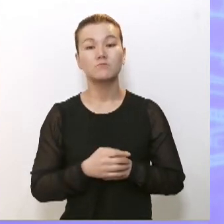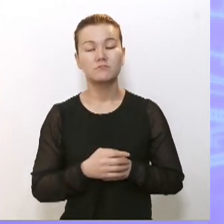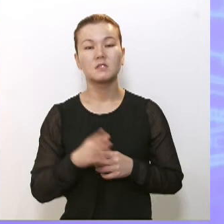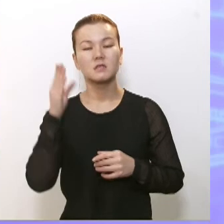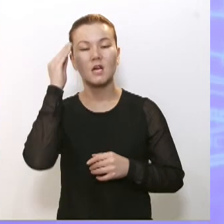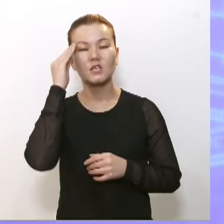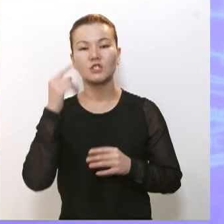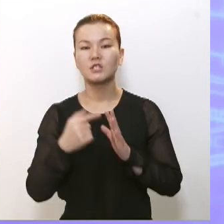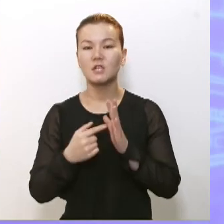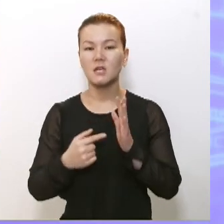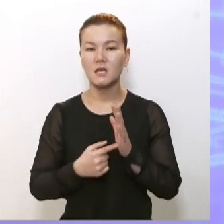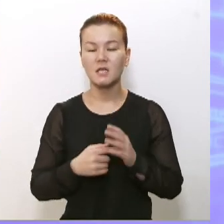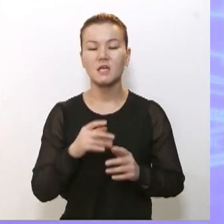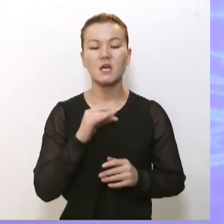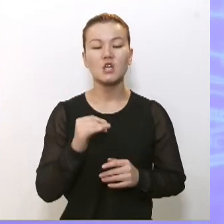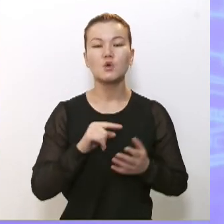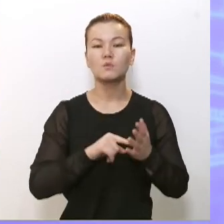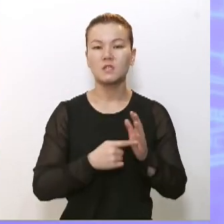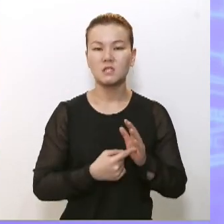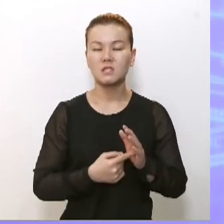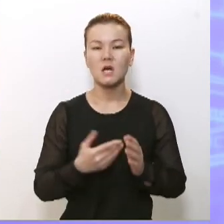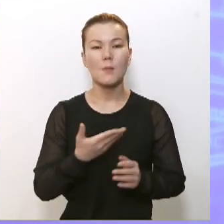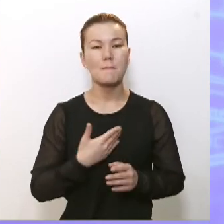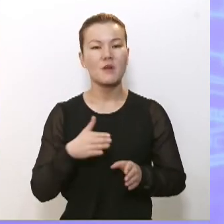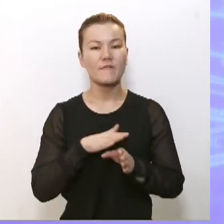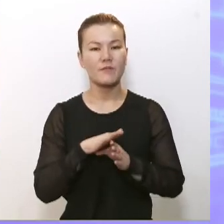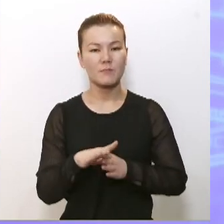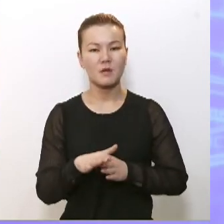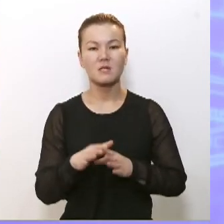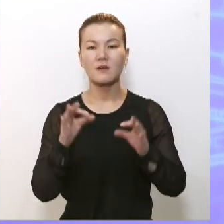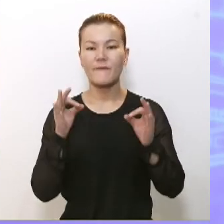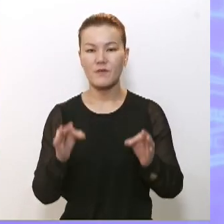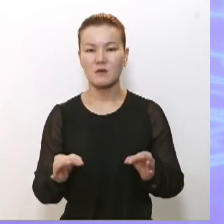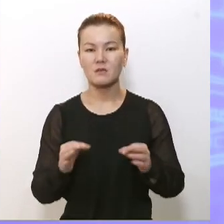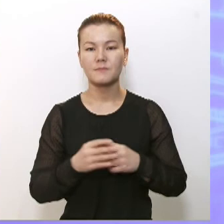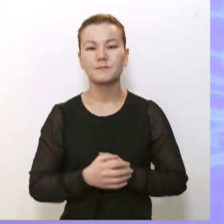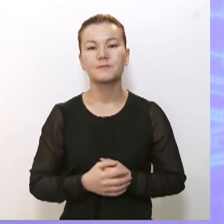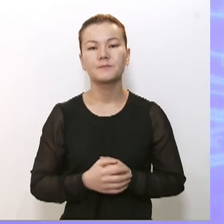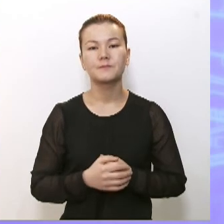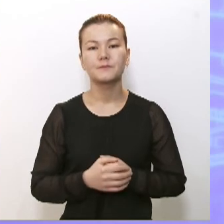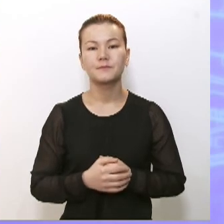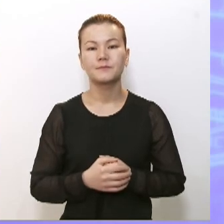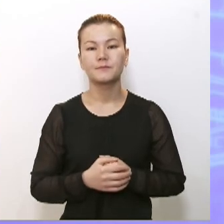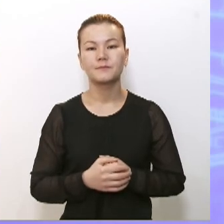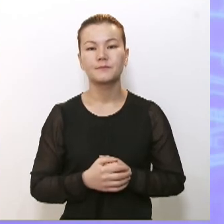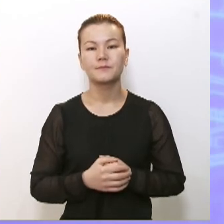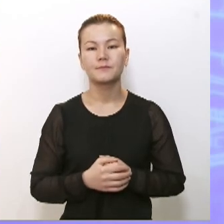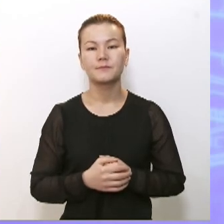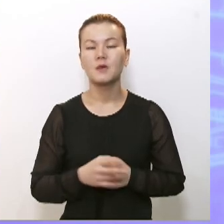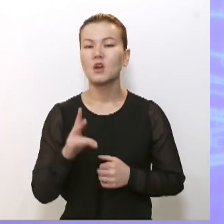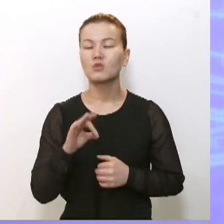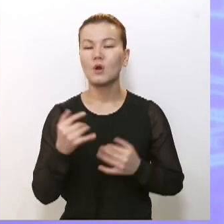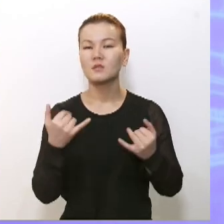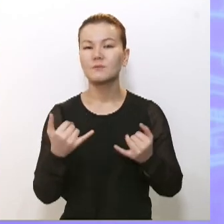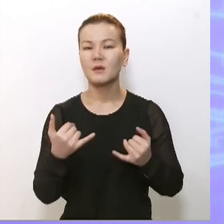и умножение мы выполнили верно ну а